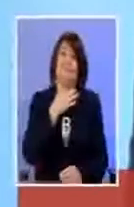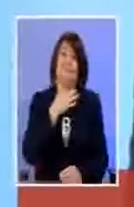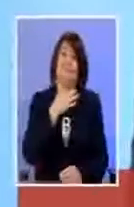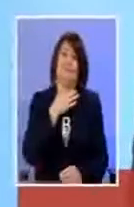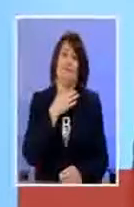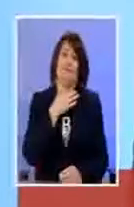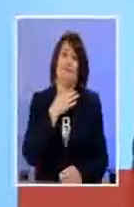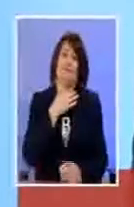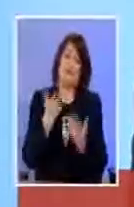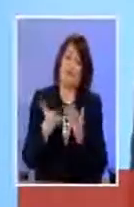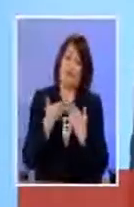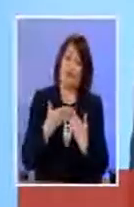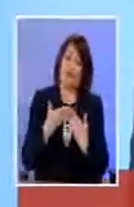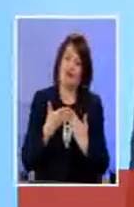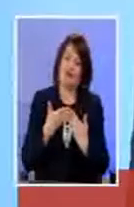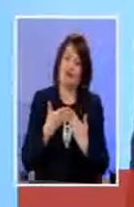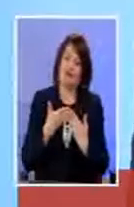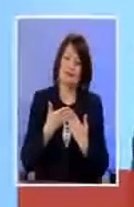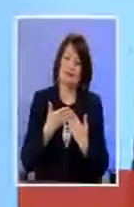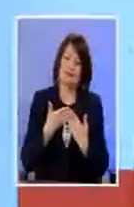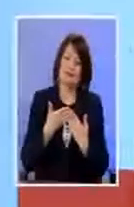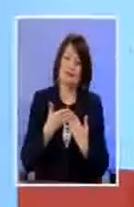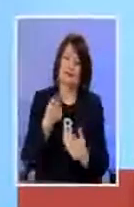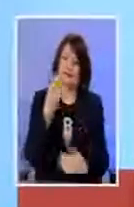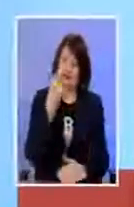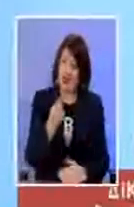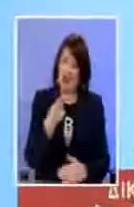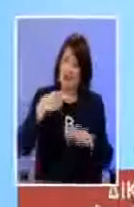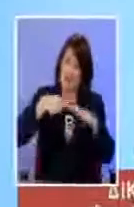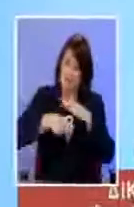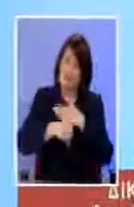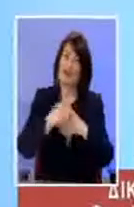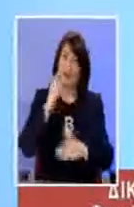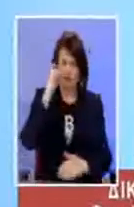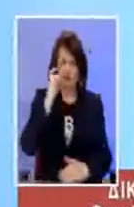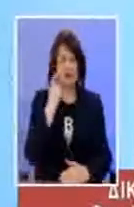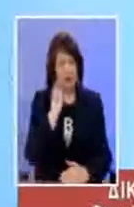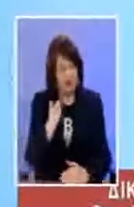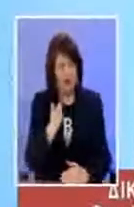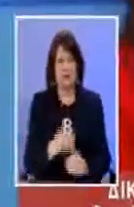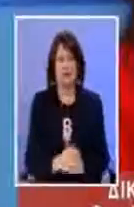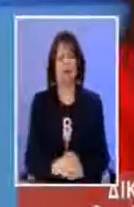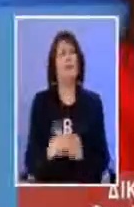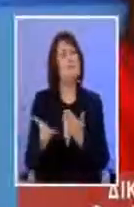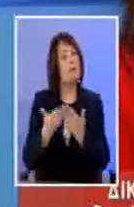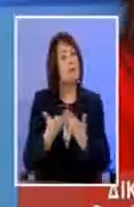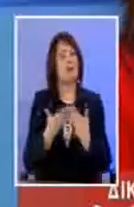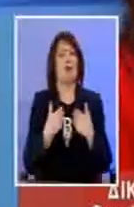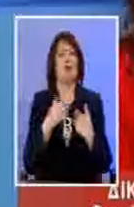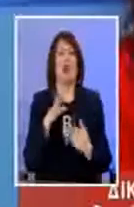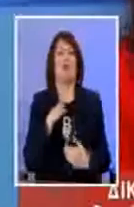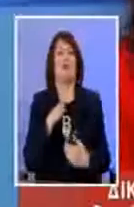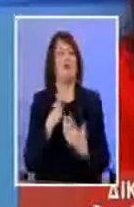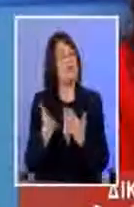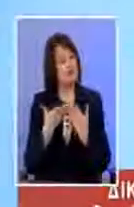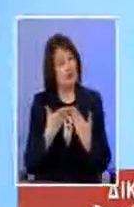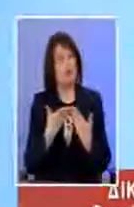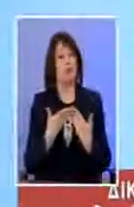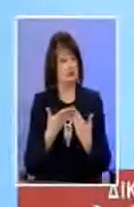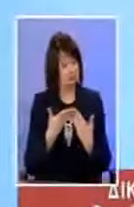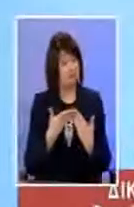κάποια βοήθεια... Τη βλέπω να σας παρέχετε στο μετρό πάντως, το σκεφτόμουν αυτό που λέγατε, κυρία. Μας βοηθούν οι άνθρωποι, δεν μπορώ να